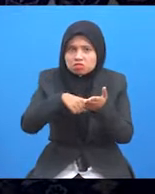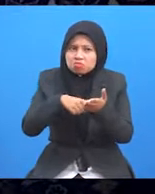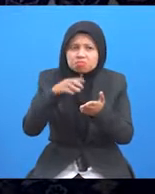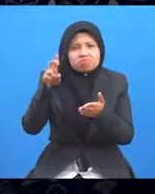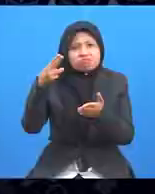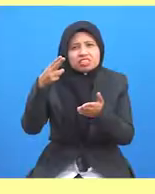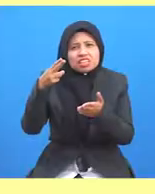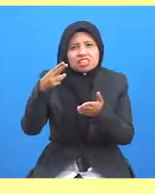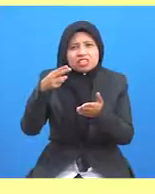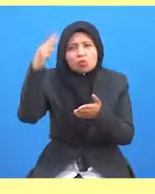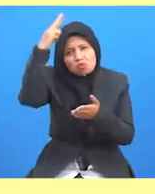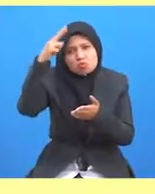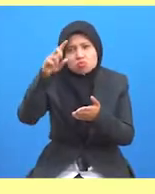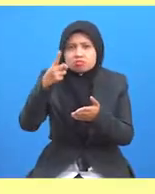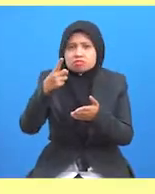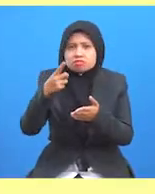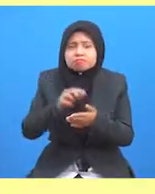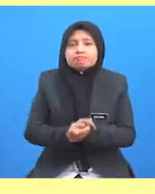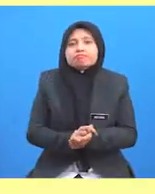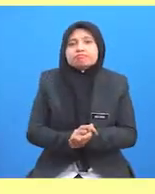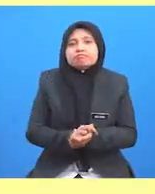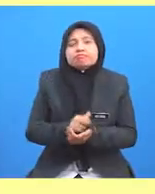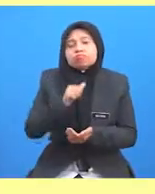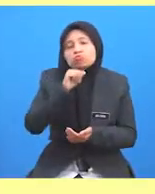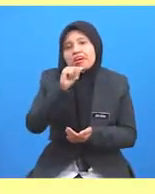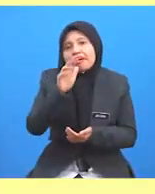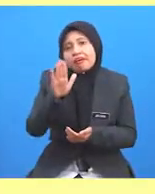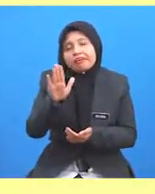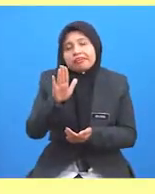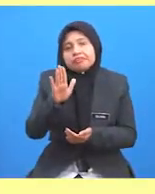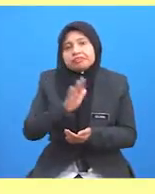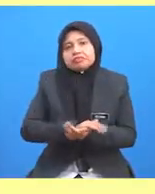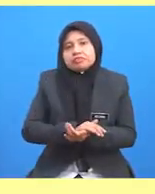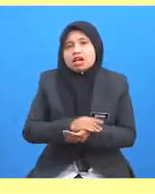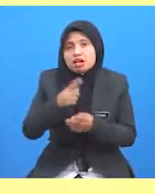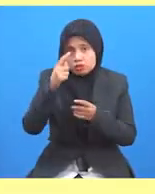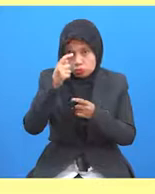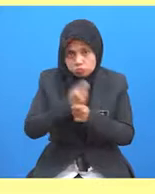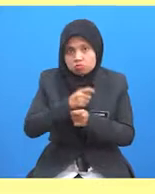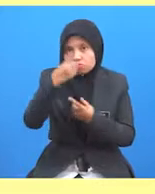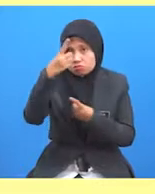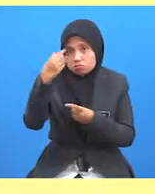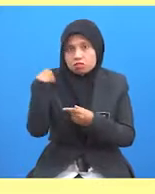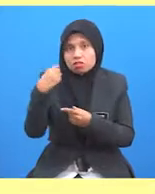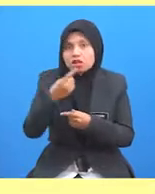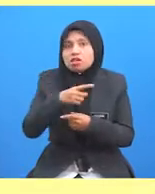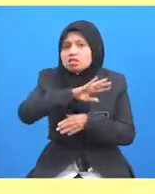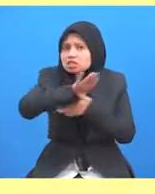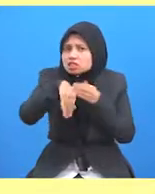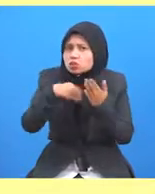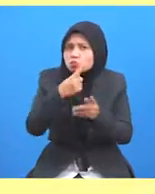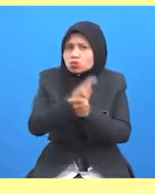Pasti tidak. Tugas dakwah adalah tugas kita semua. Ini sesuai dengan